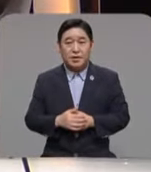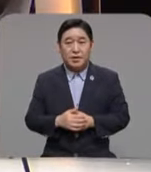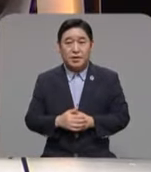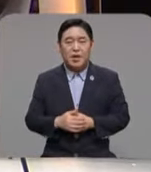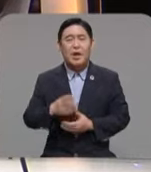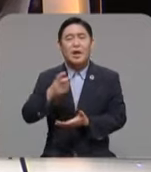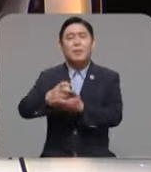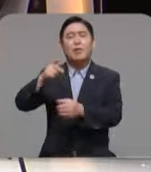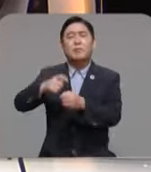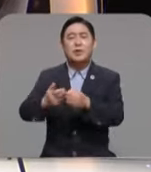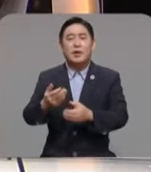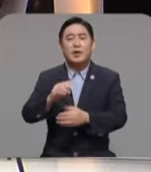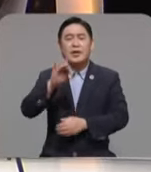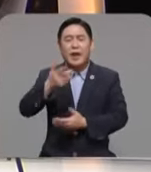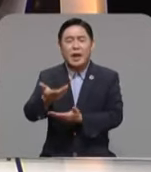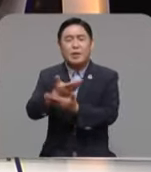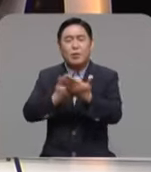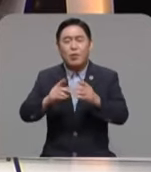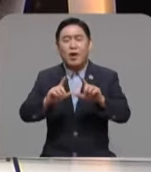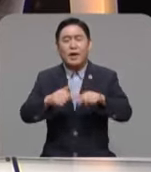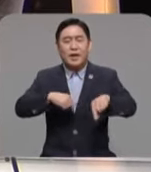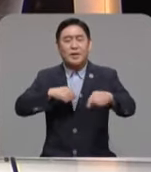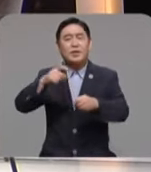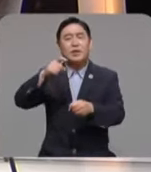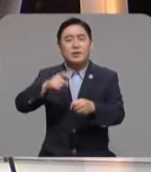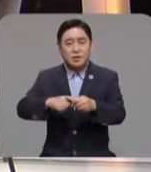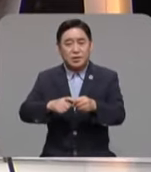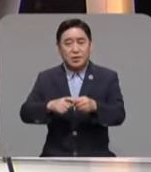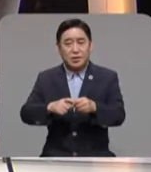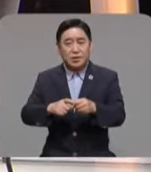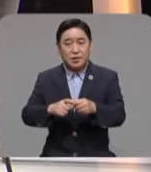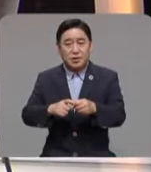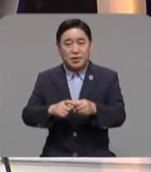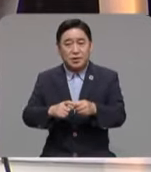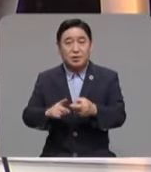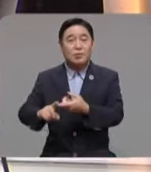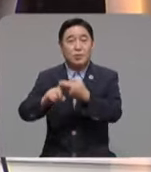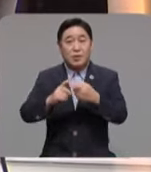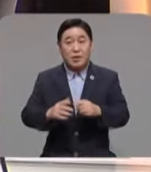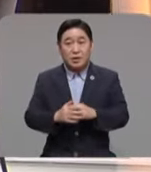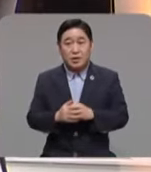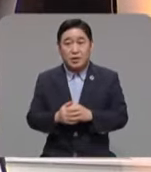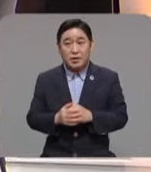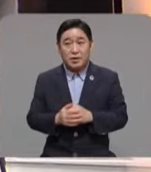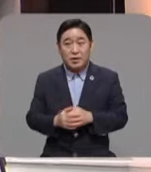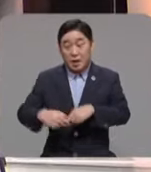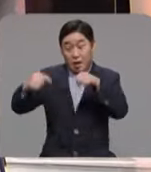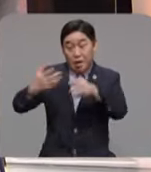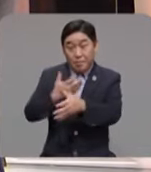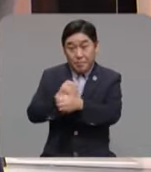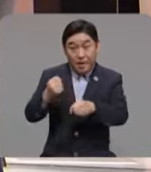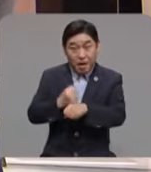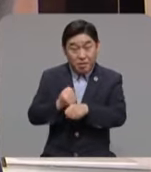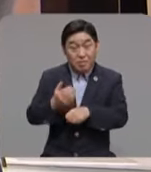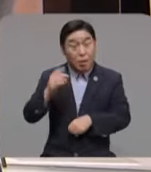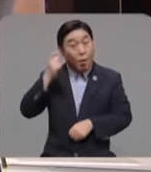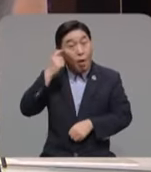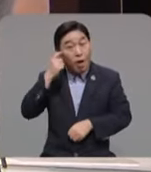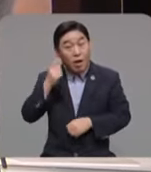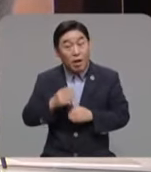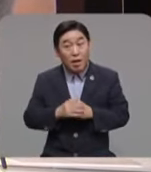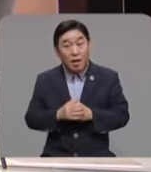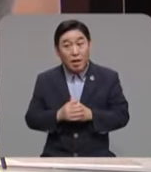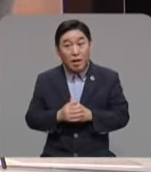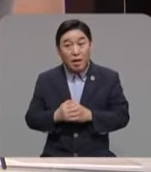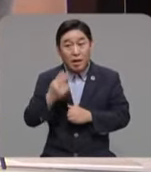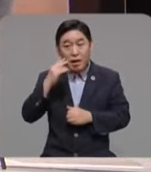핵공유는 법적인 핵공유는 아닙니다. 그건 정치적인 에스프로우고요. 아니요. 미국하고 나토가 협정을 맺어가지고 하는데 그걸 왜?